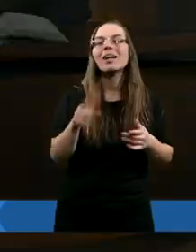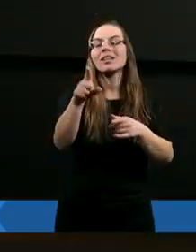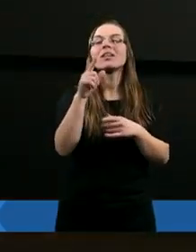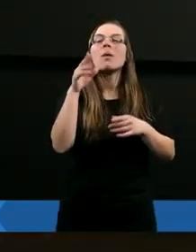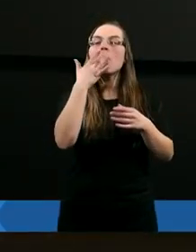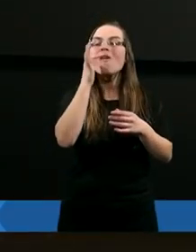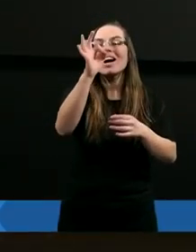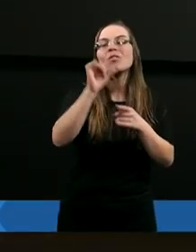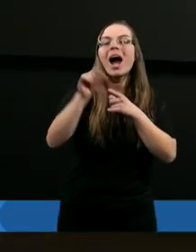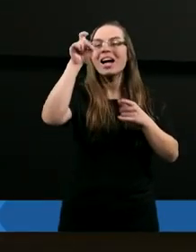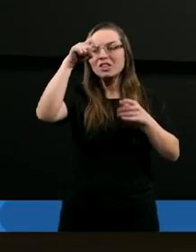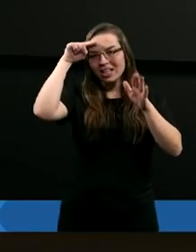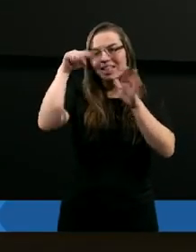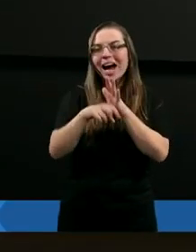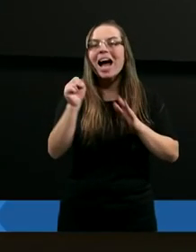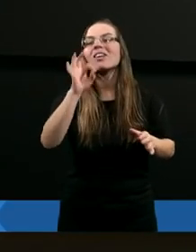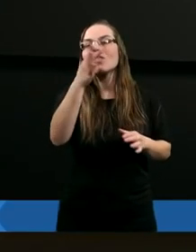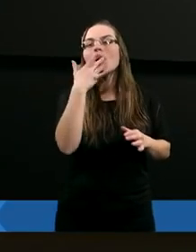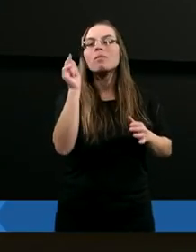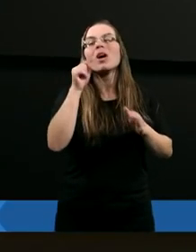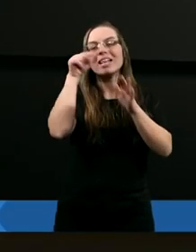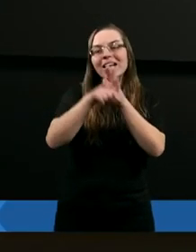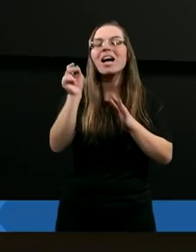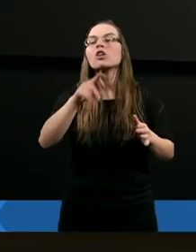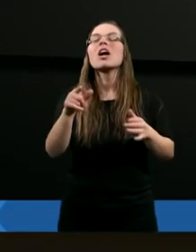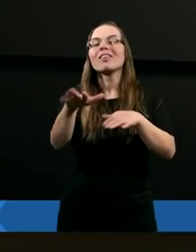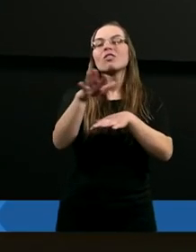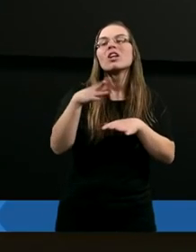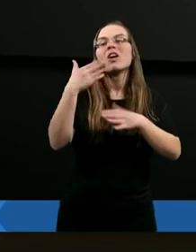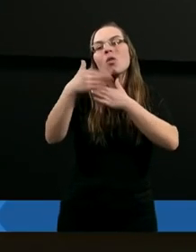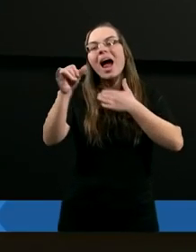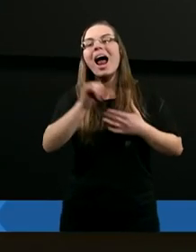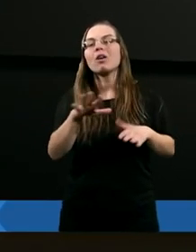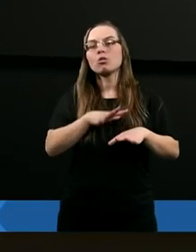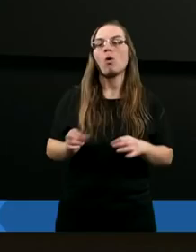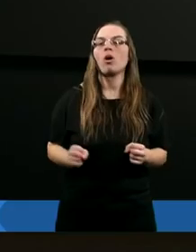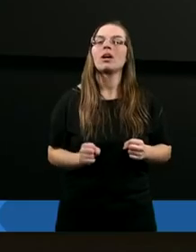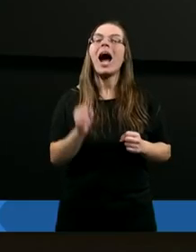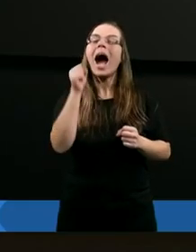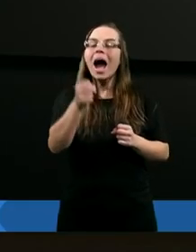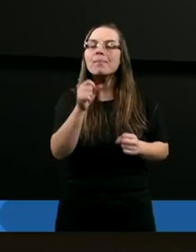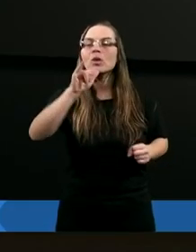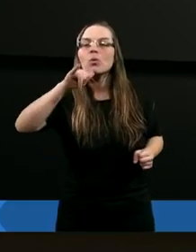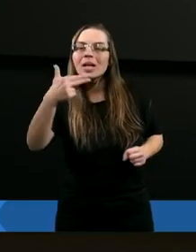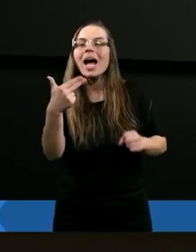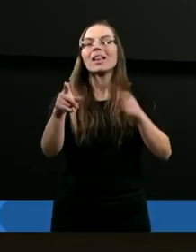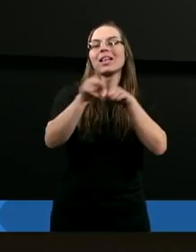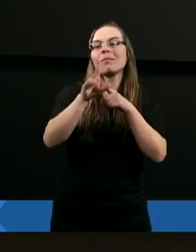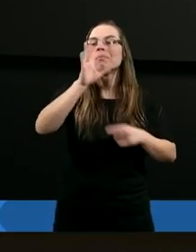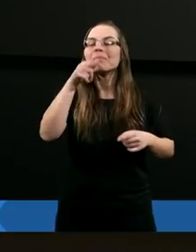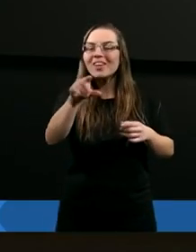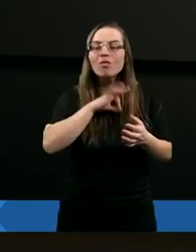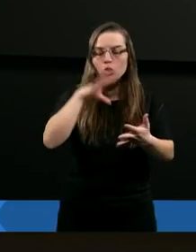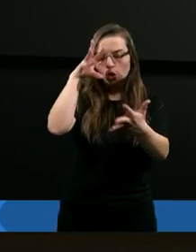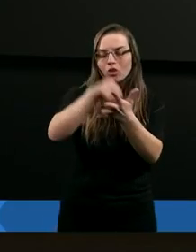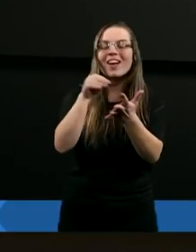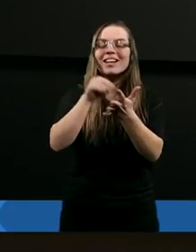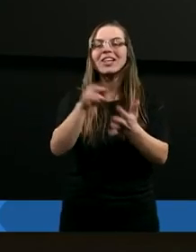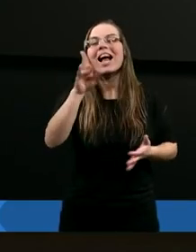Twoja mowa Cię zdradza. Twoja mowa Cię zdradza, że z Nim przebywałeś, że z Nim jesteś. Apostoł Jan też pięknie swojego